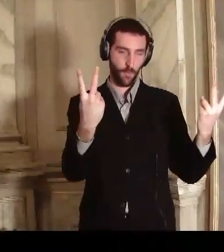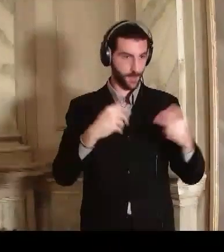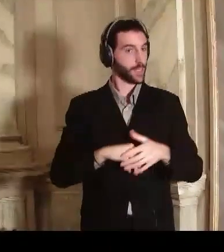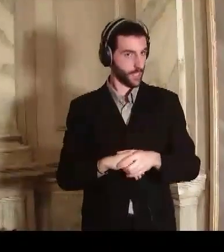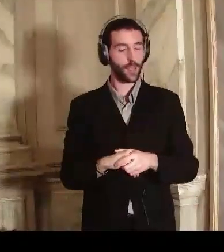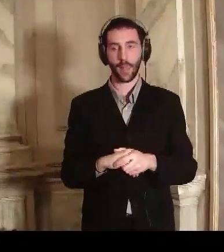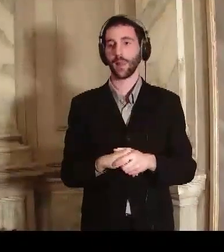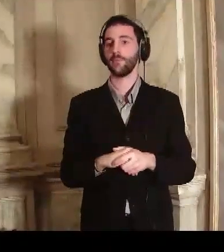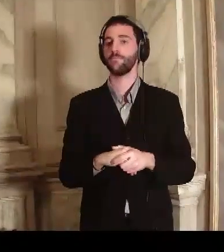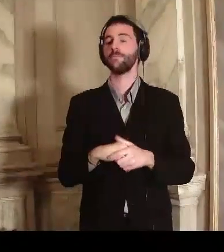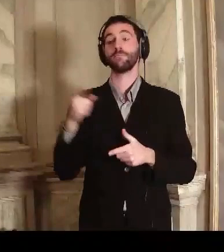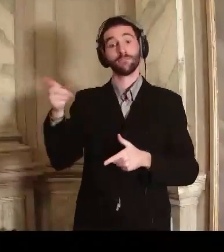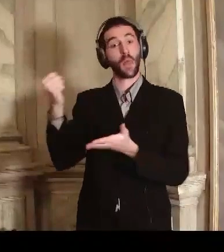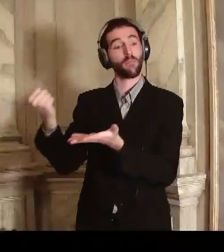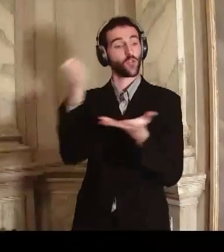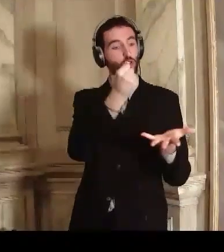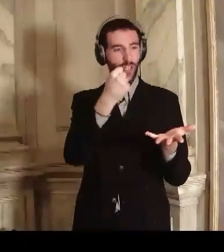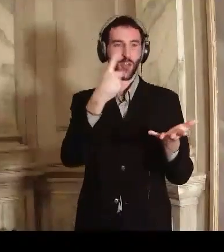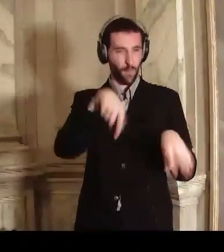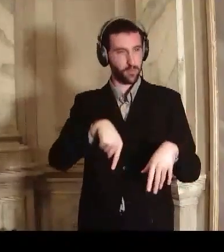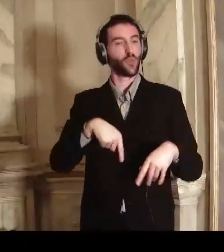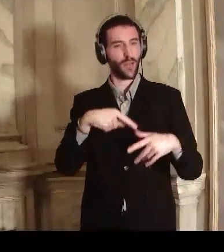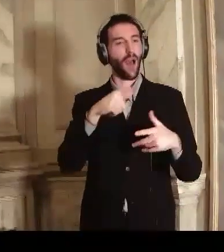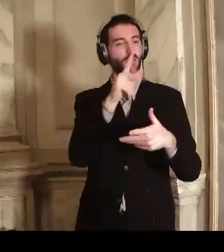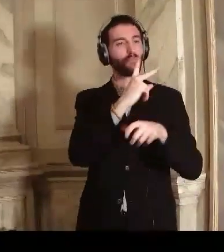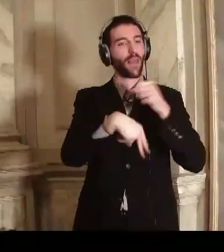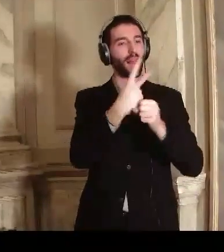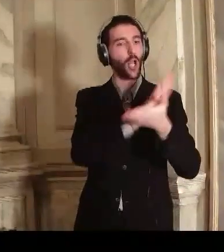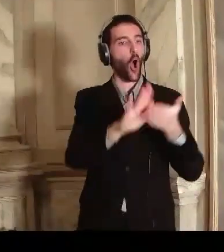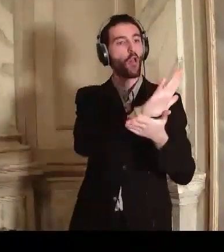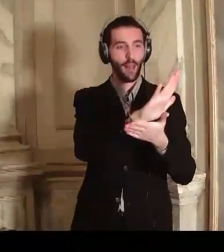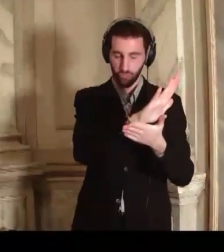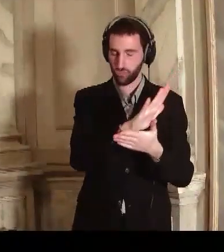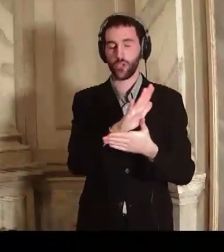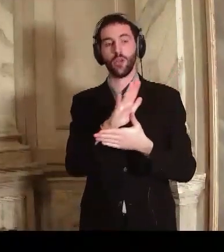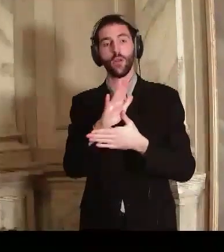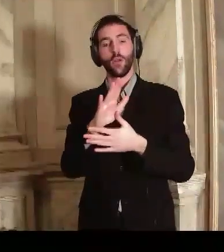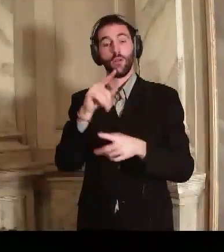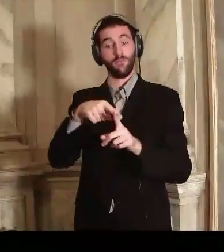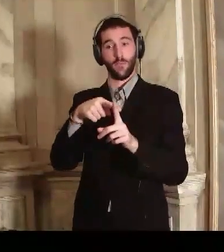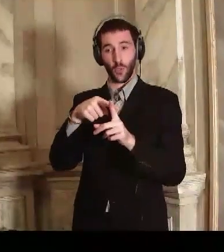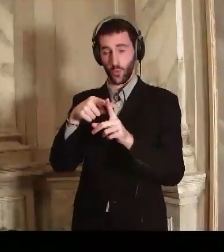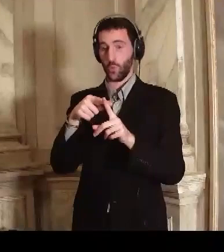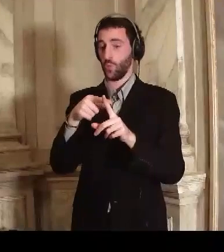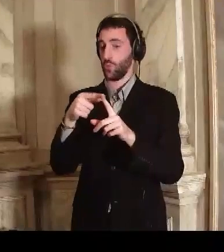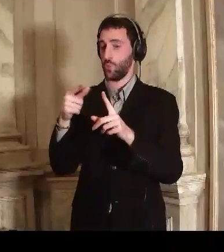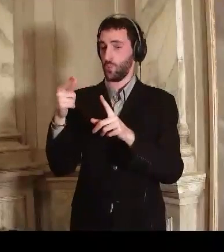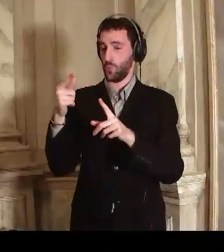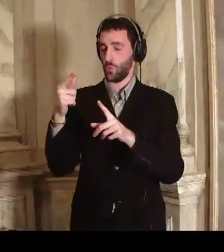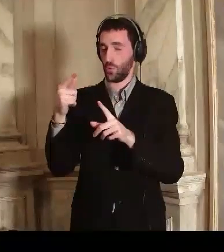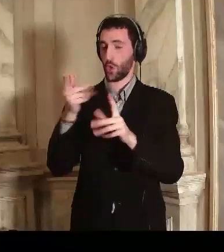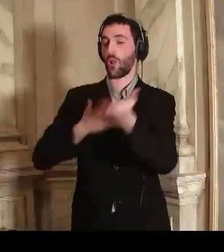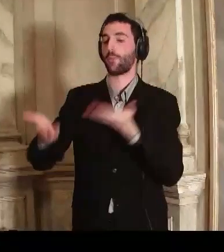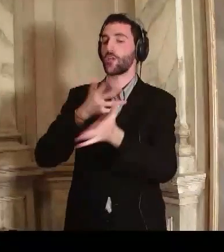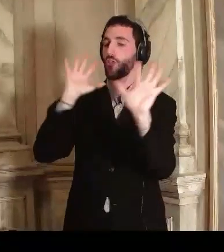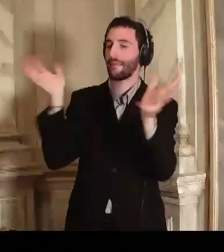loro sostegno a Biennale College e ai nostri artisti internazionali in termini di risorse, patrocinio e profilo, soprattutto collaborazione artistica, è